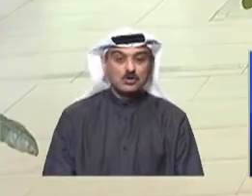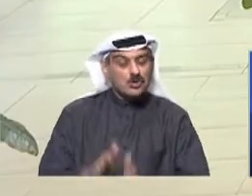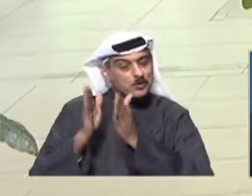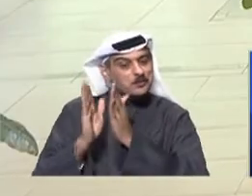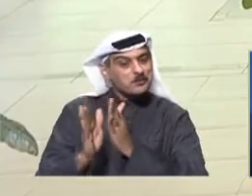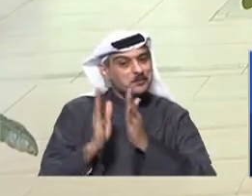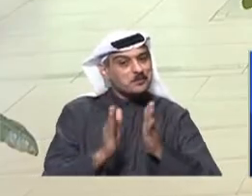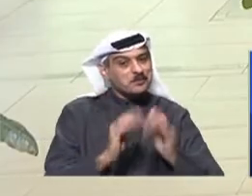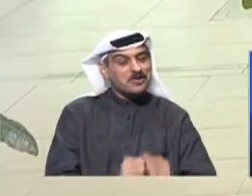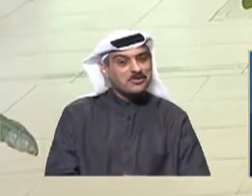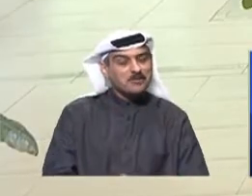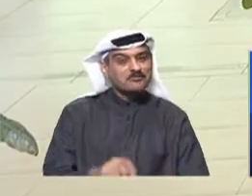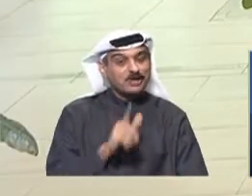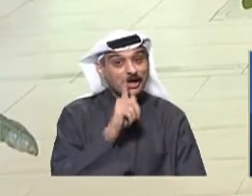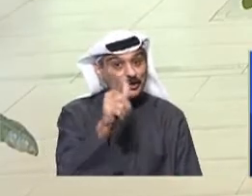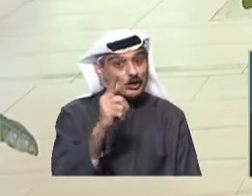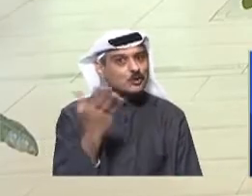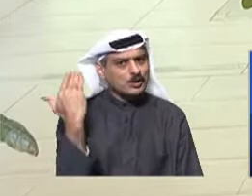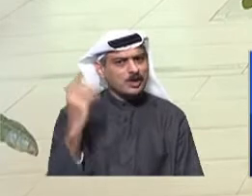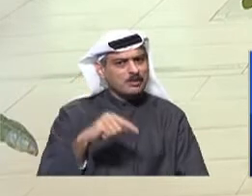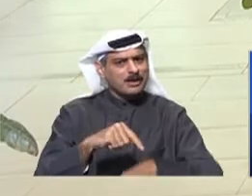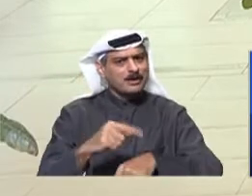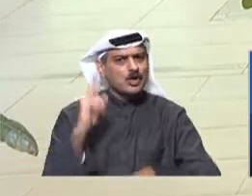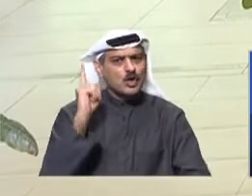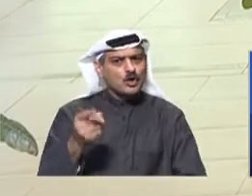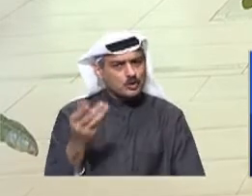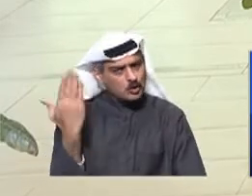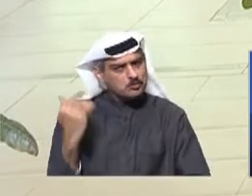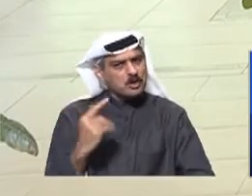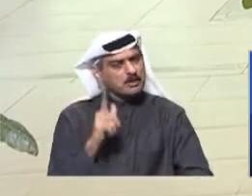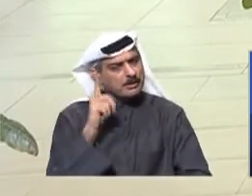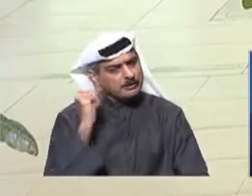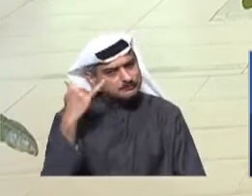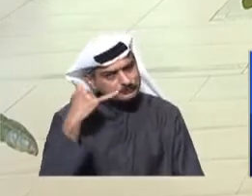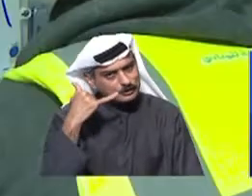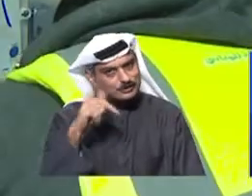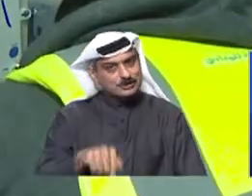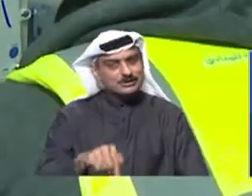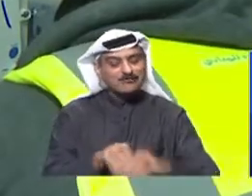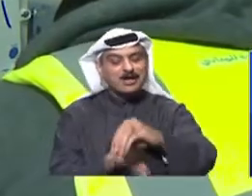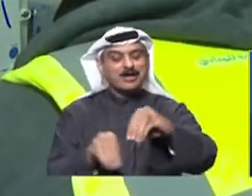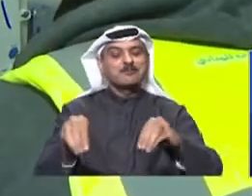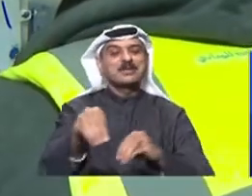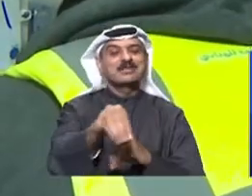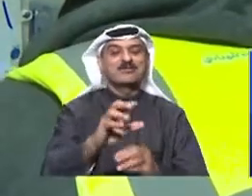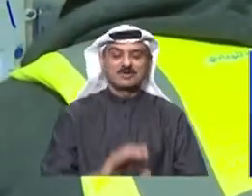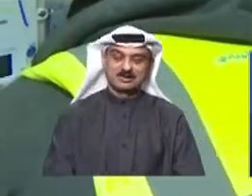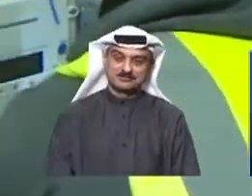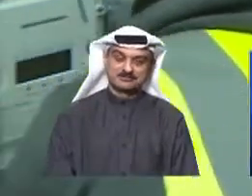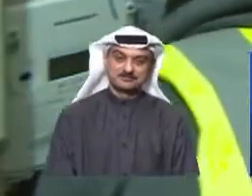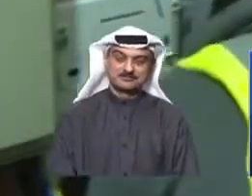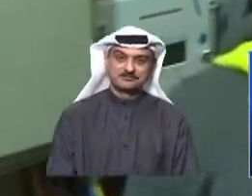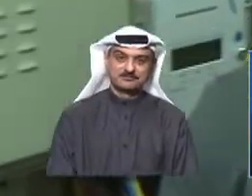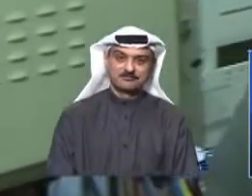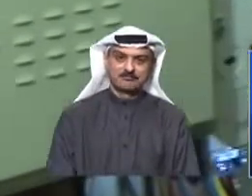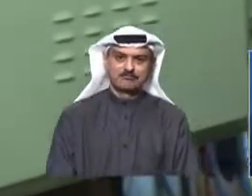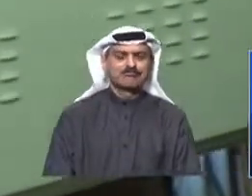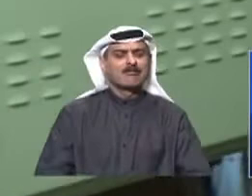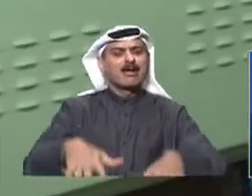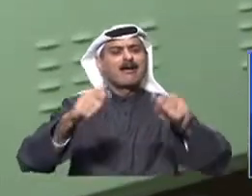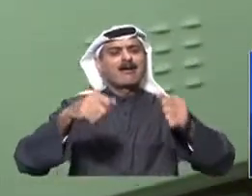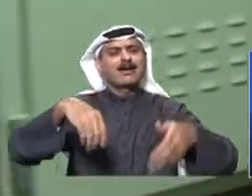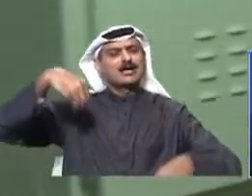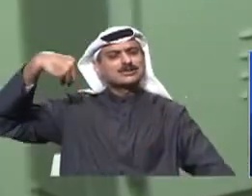بيوم، راح نجي اليوم التالي نقوم فيه عملية استبدال العداد. وداعا للفواتير